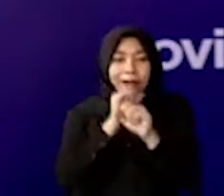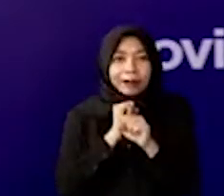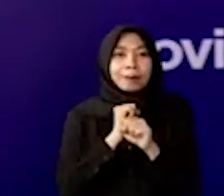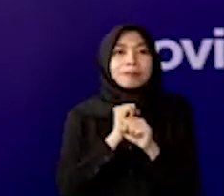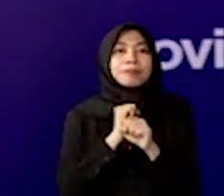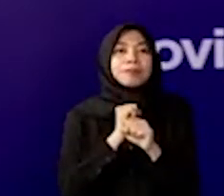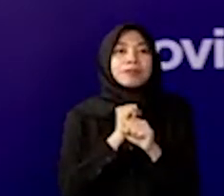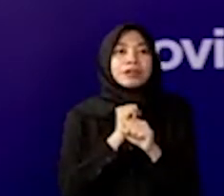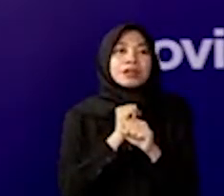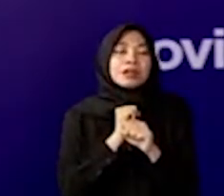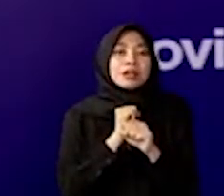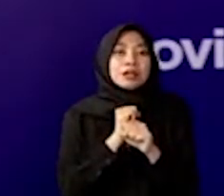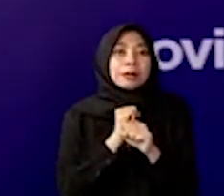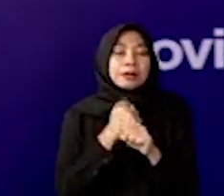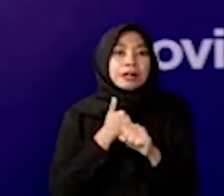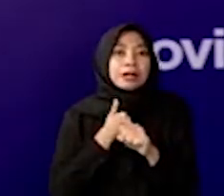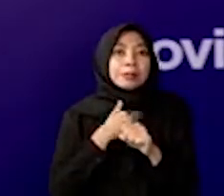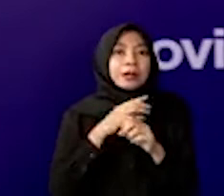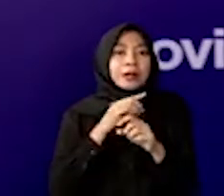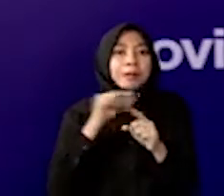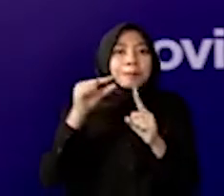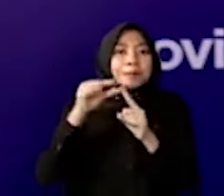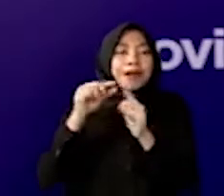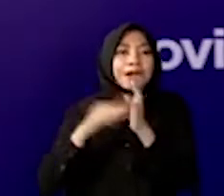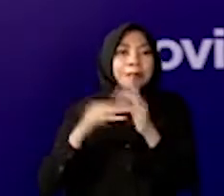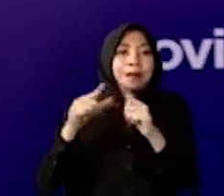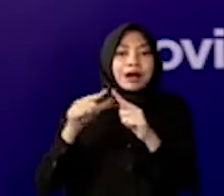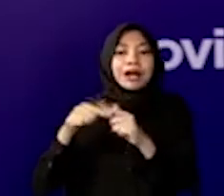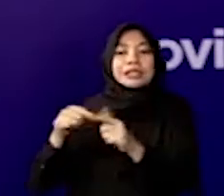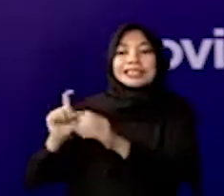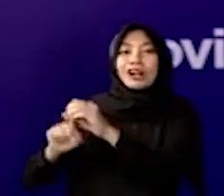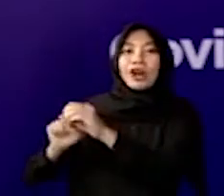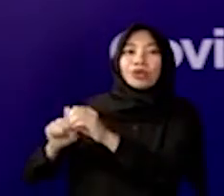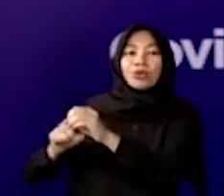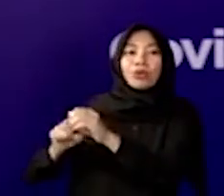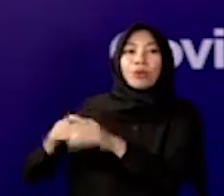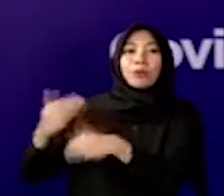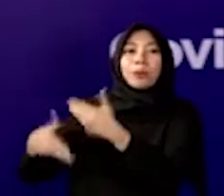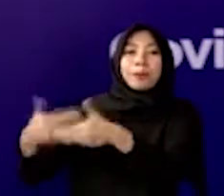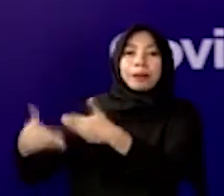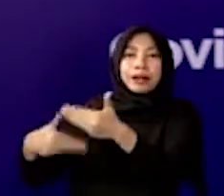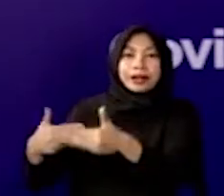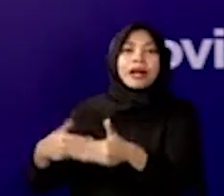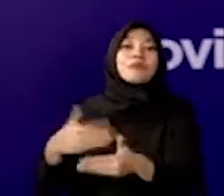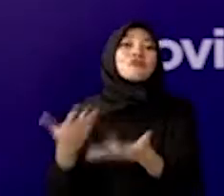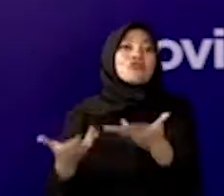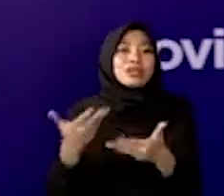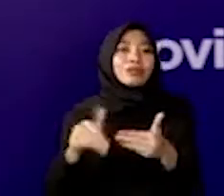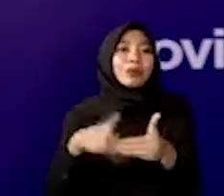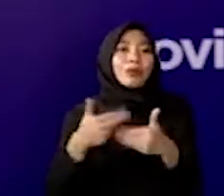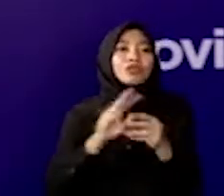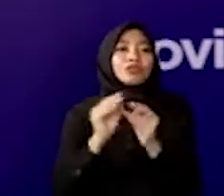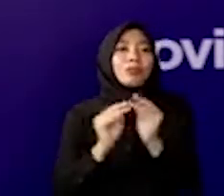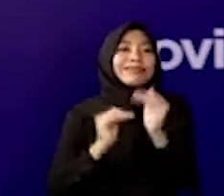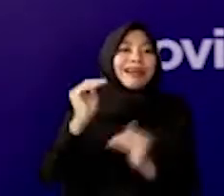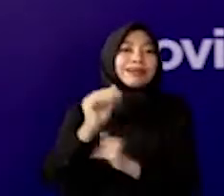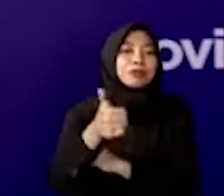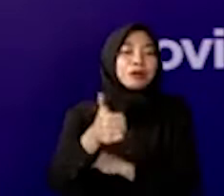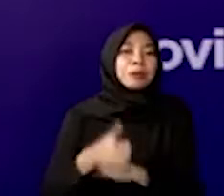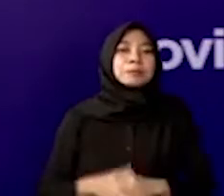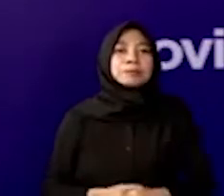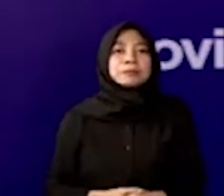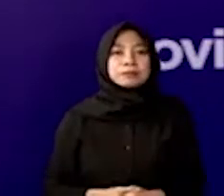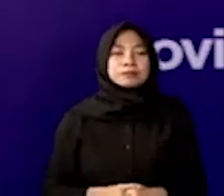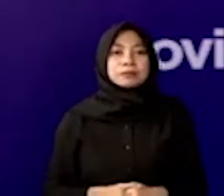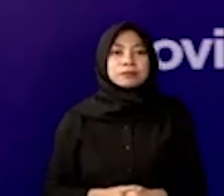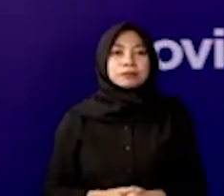kan konfiden daripada pabrik manajer jadi dengan demikian konfiden akan lebih tinggi kemudian berikutnya juga